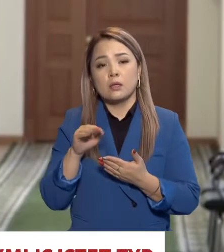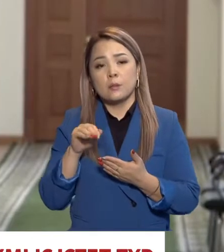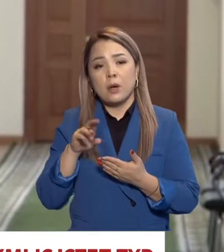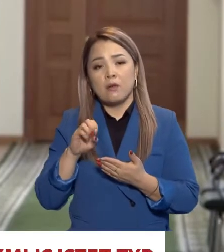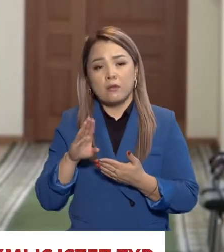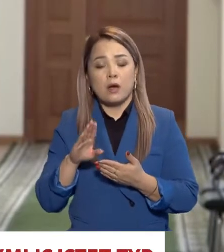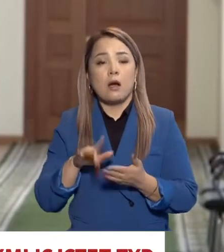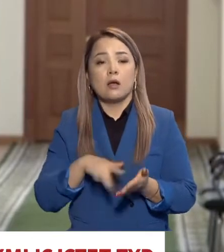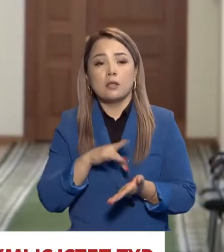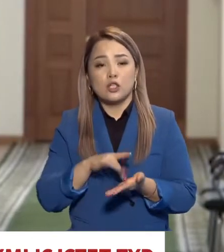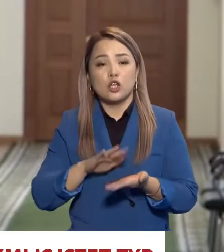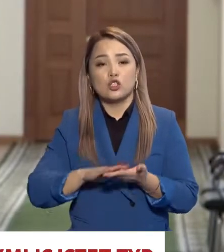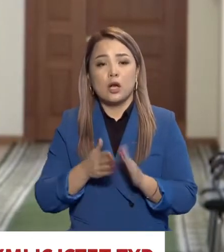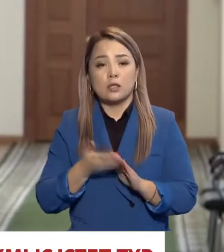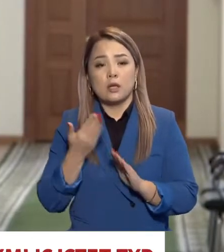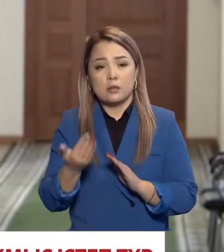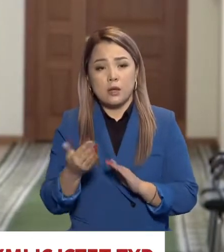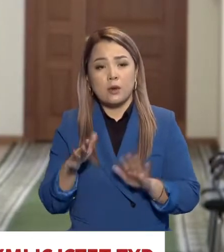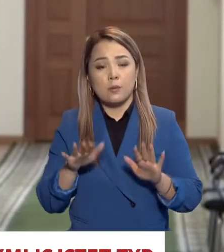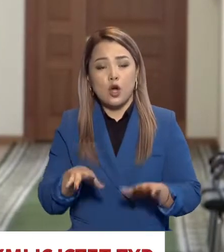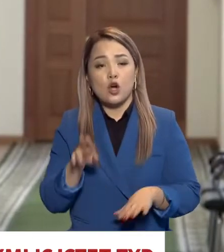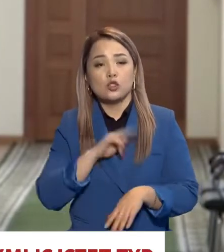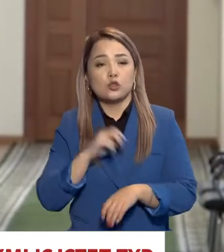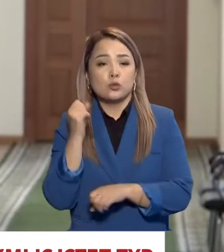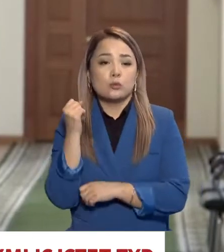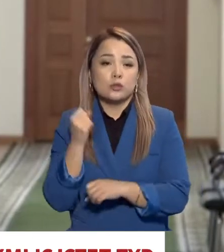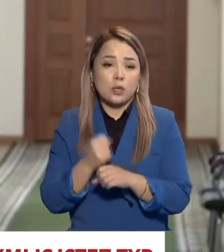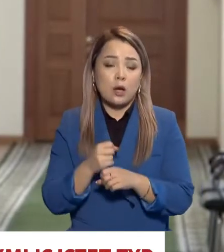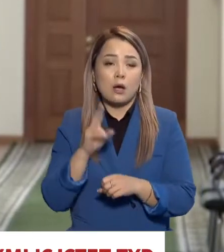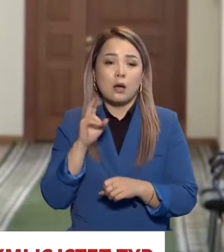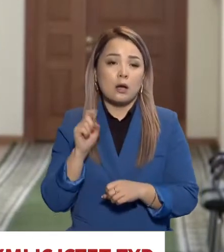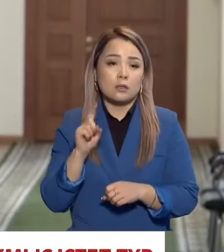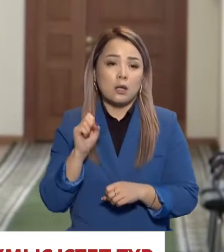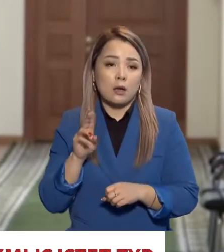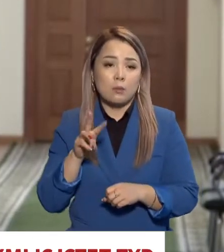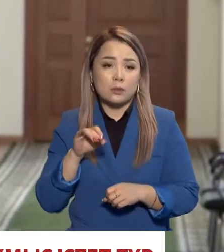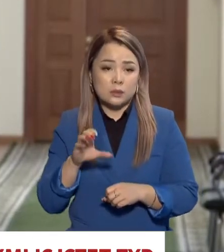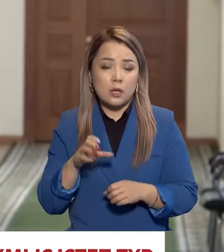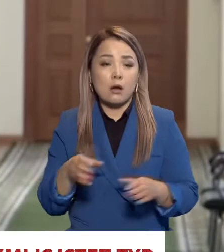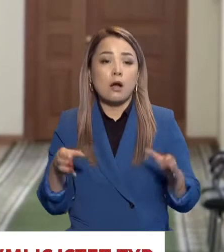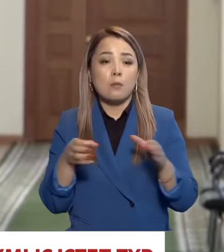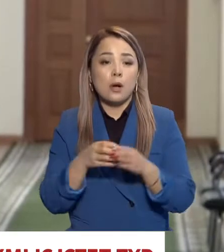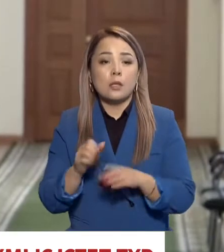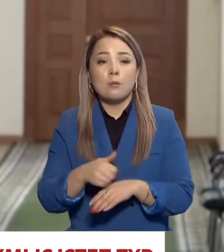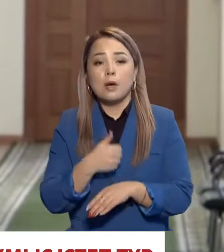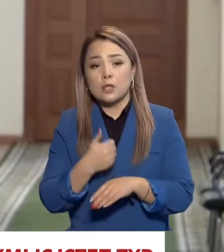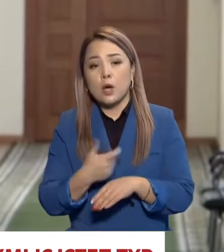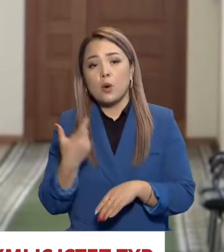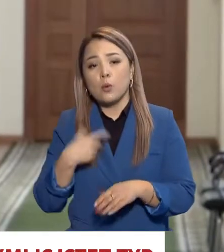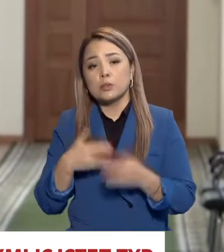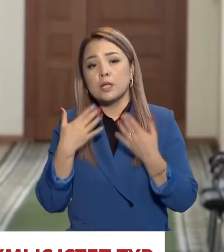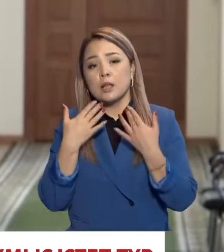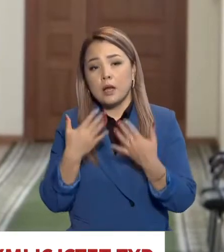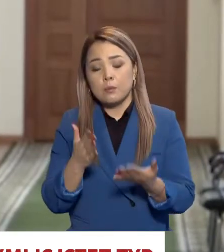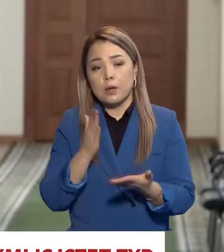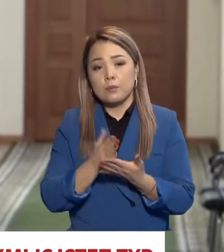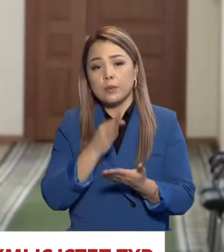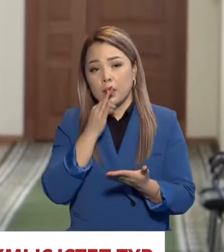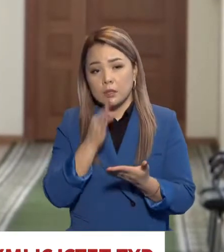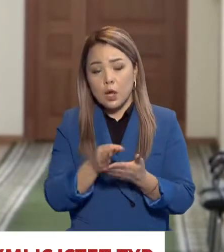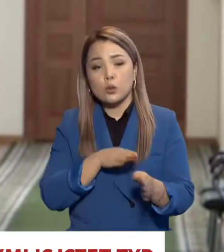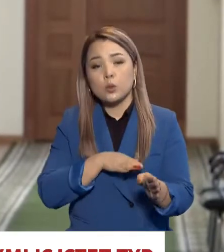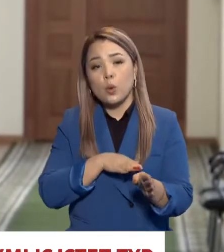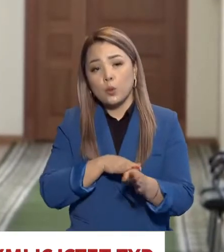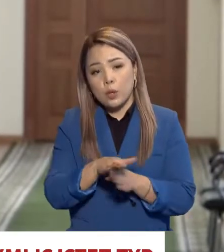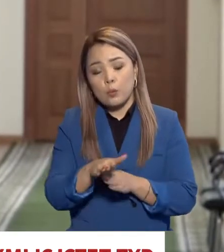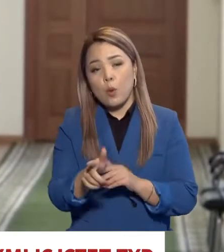қаласында болған жағдайда ол жерде жұмысшылар Қазақмыс компанияның басшыларына өзінің талаптарын қойды, ол талаптар